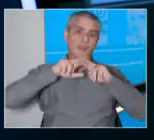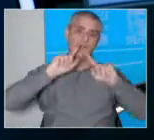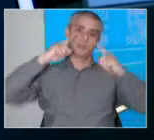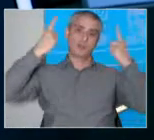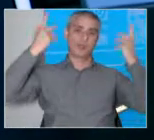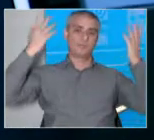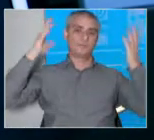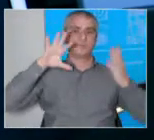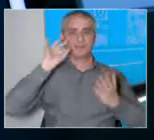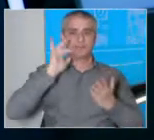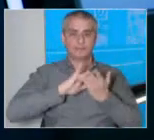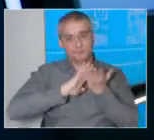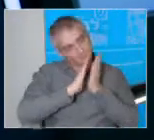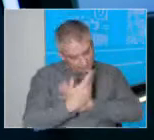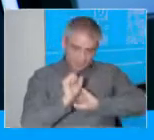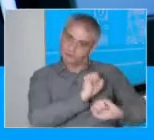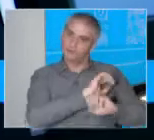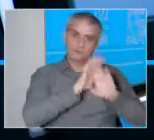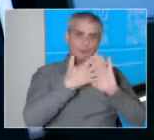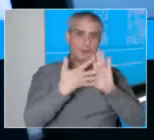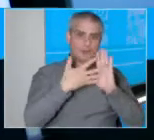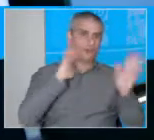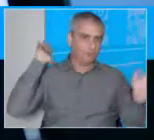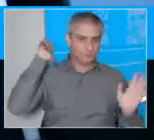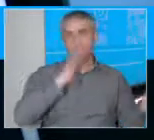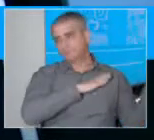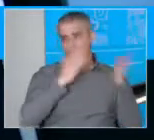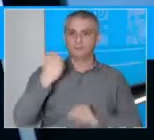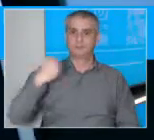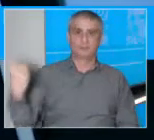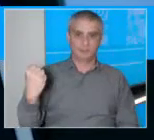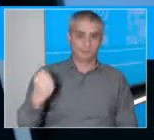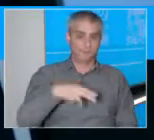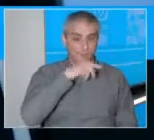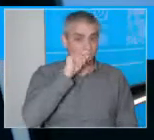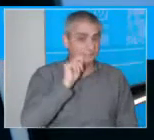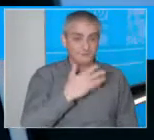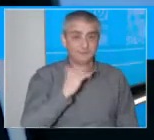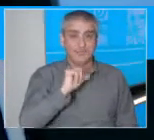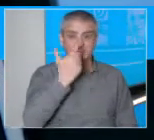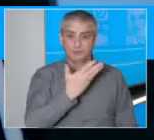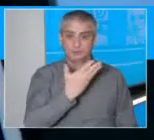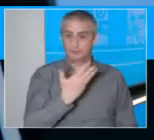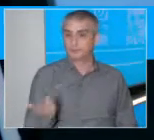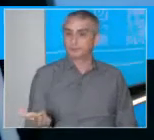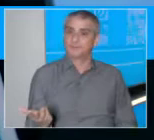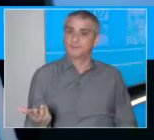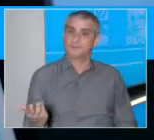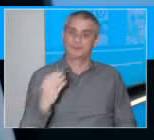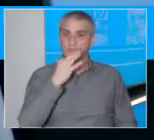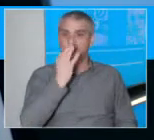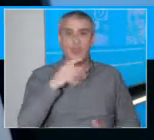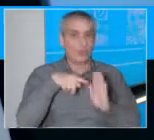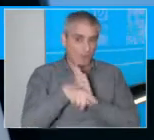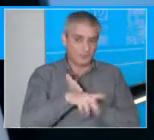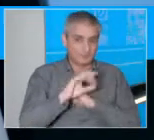פתאום נמצאים עם הצד השני, ואת כל החקירות הופכים על הימין. רוני אלשיך זה גם ישראל הראשונה, צריך לומר. זה שאלה, בואו, זה שאלת